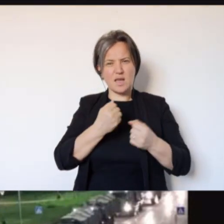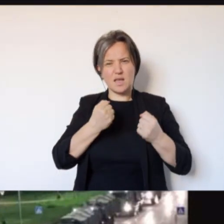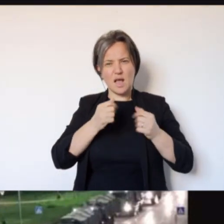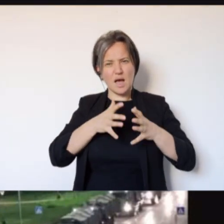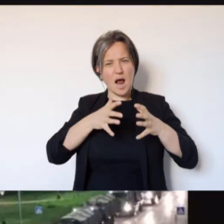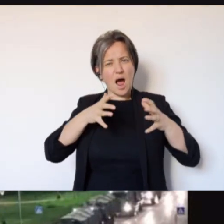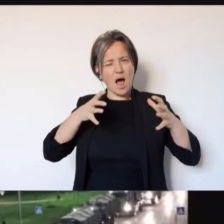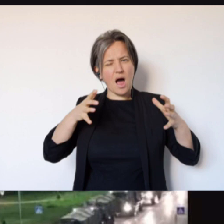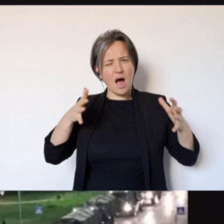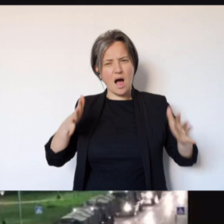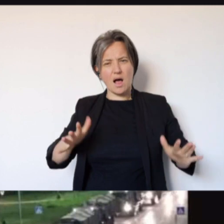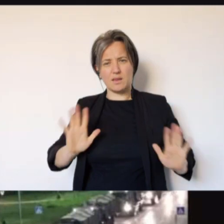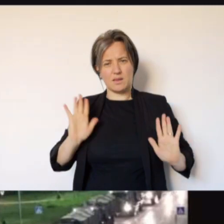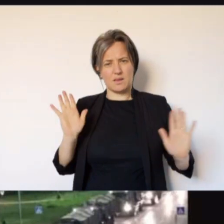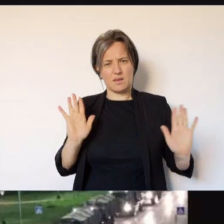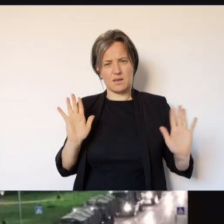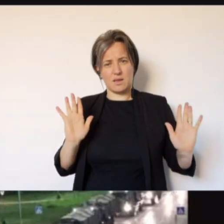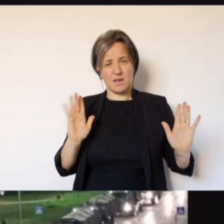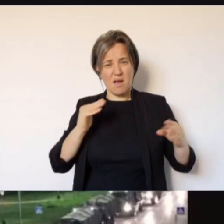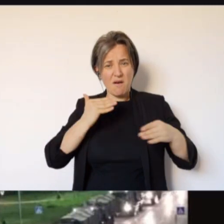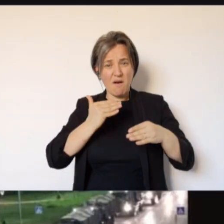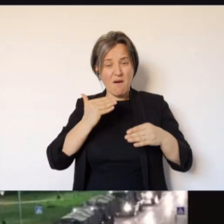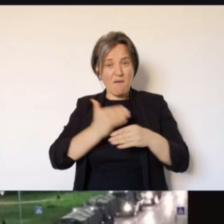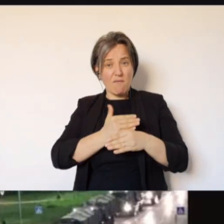e quella ferita in qualche modo